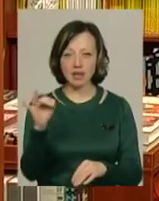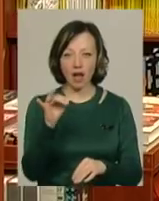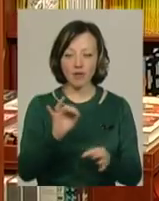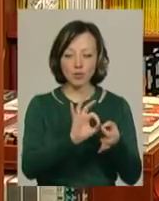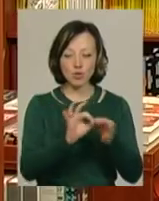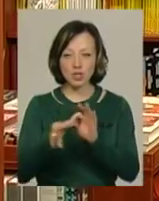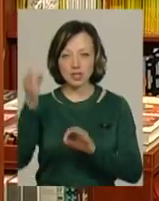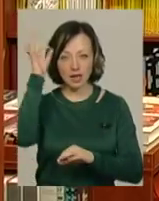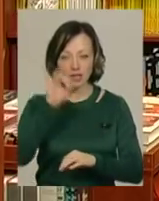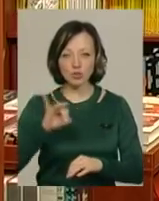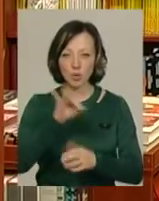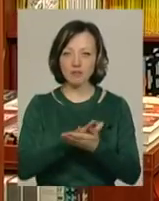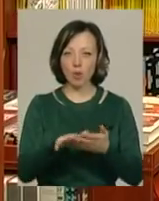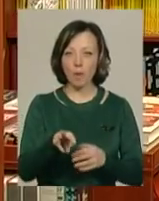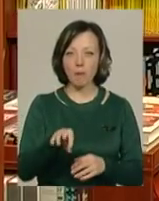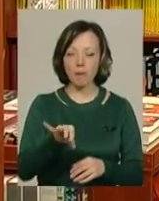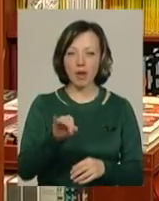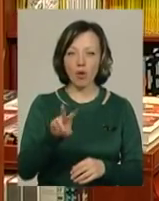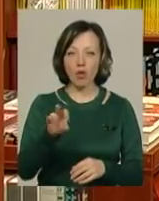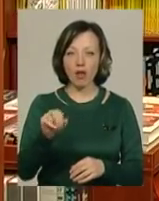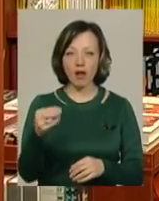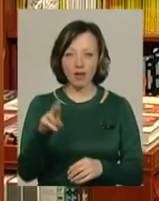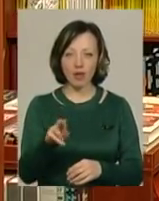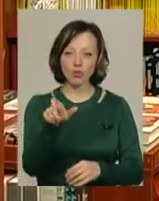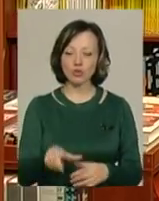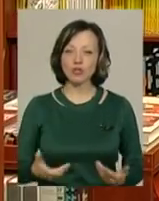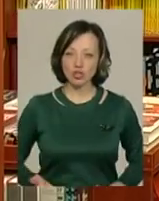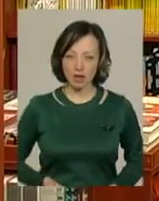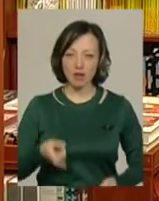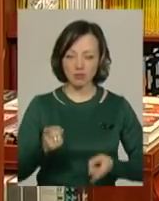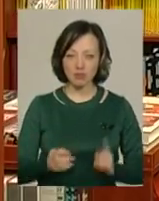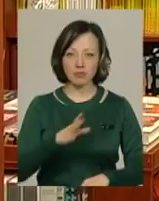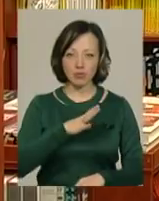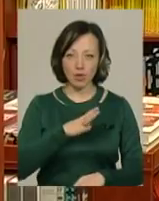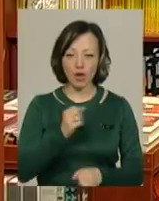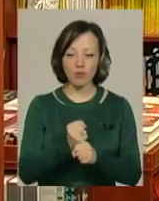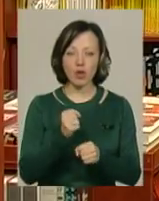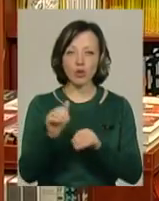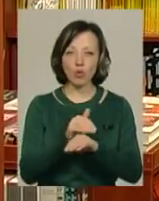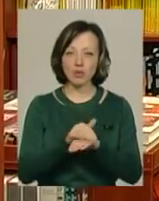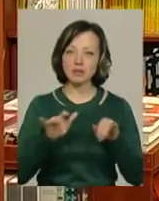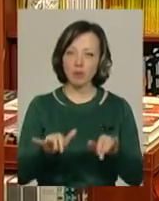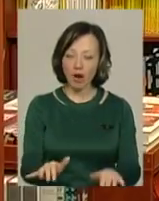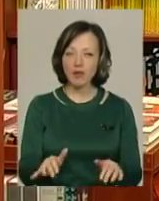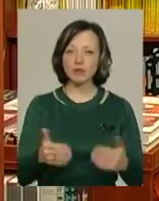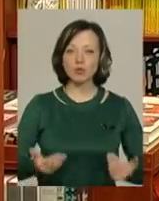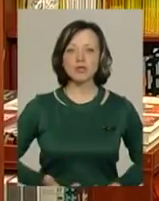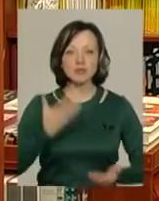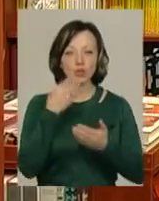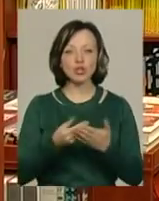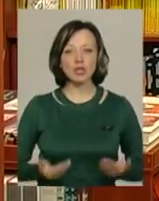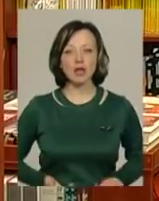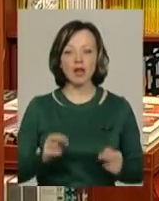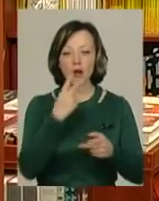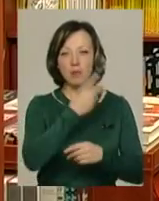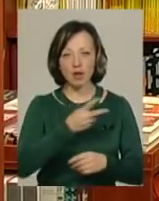Там згадується історія Святого Миколая, як людина, звичайно, яка жила в світі, так, робила добрі справи, прожила своє життя таким, яким